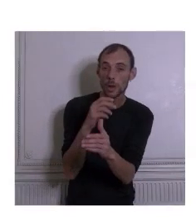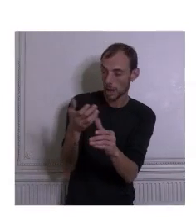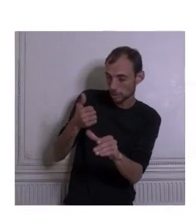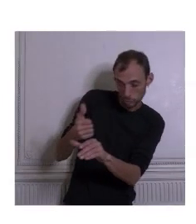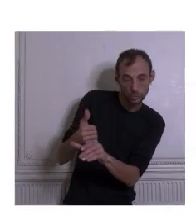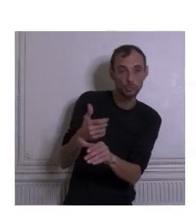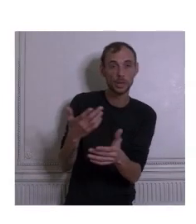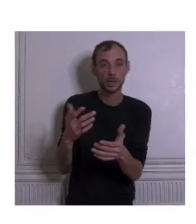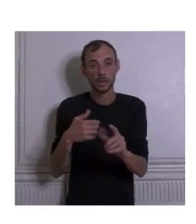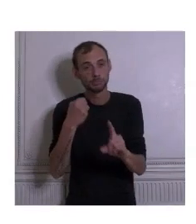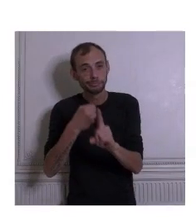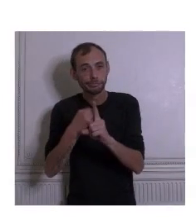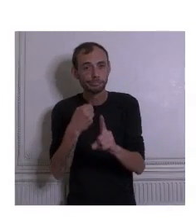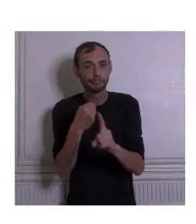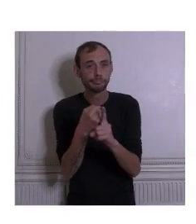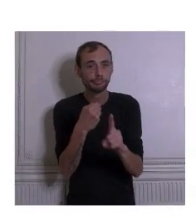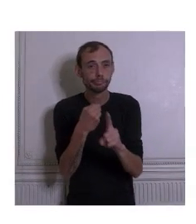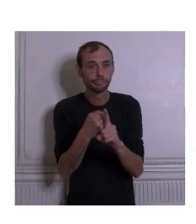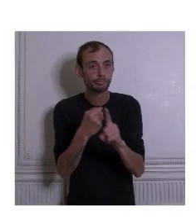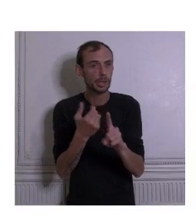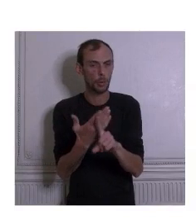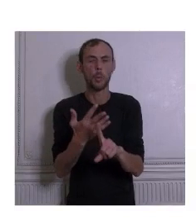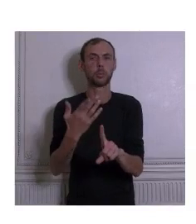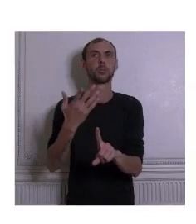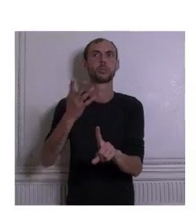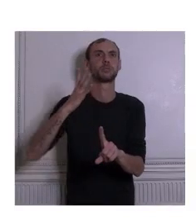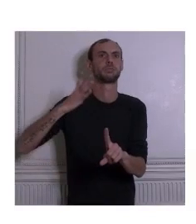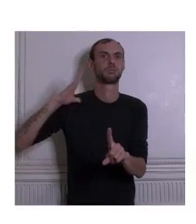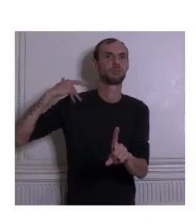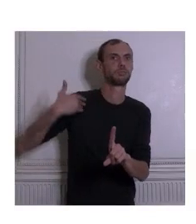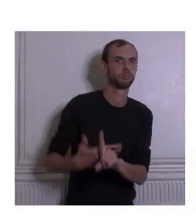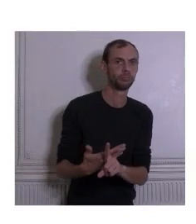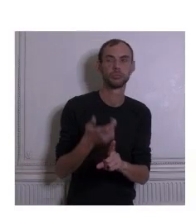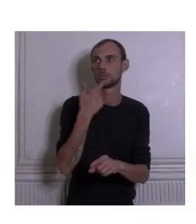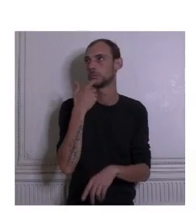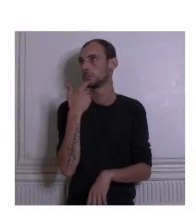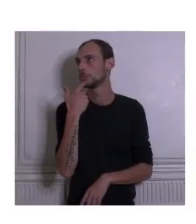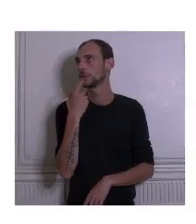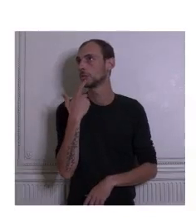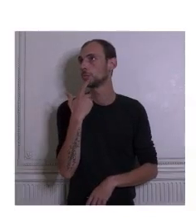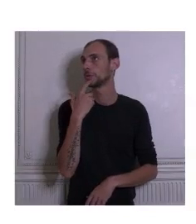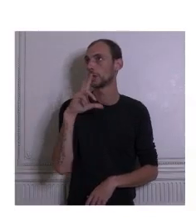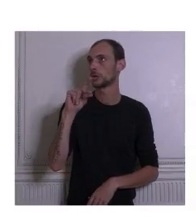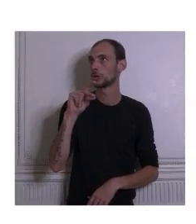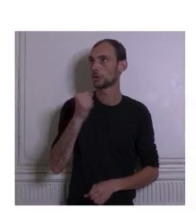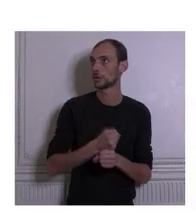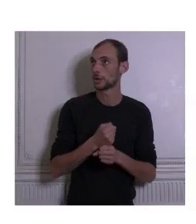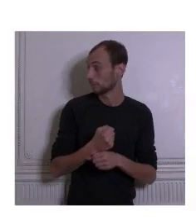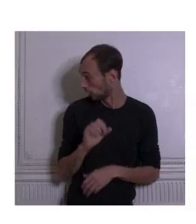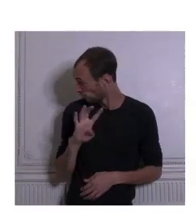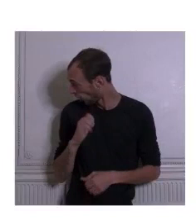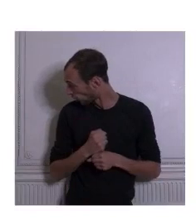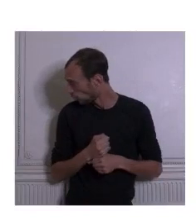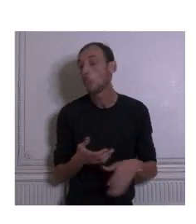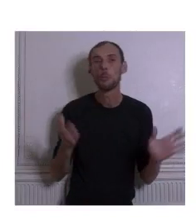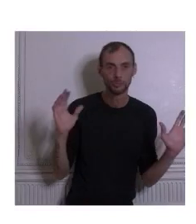vrai, mais moi je suis très serein. Hein. C'est vous qui êtes en colère. Et puis par ailleurs, on est en train surtout d'essayer de réfléchir à qu'est-ce qu'on peut planter pour éloigner les moustiques, ce qui sera